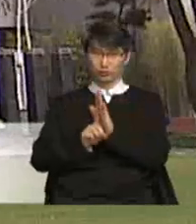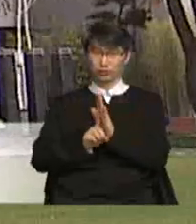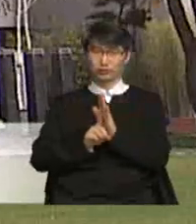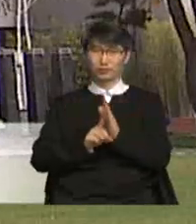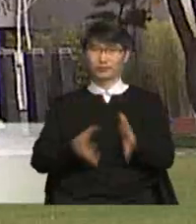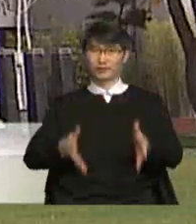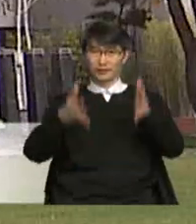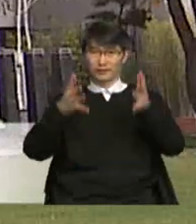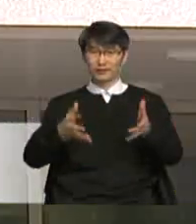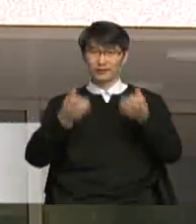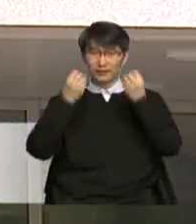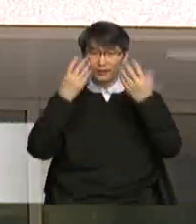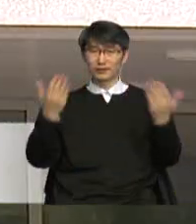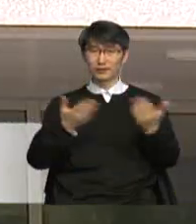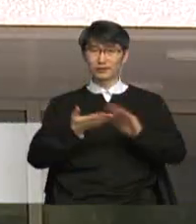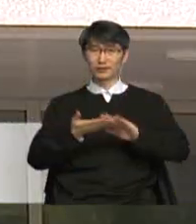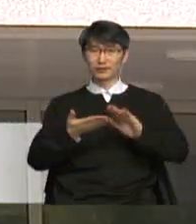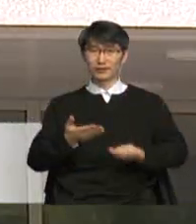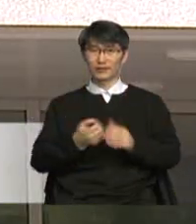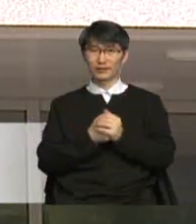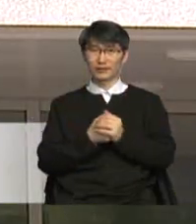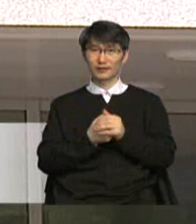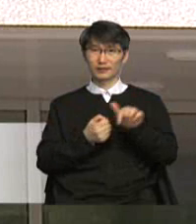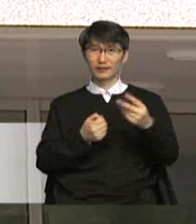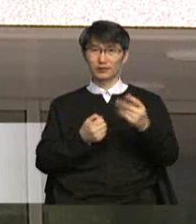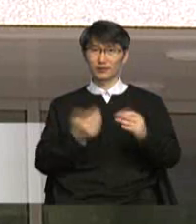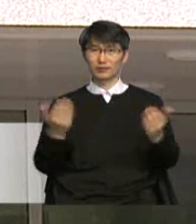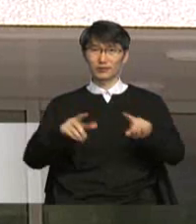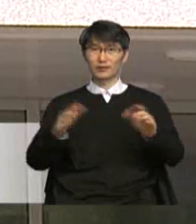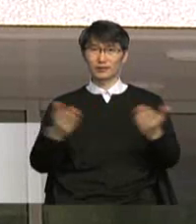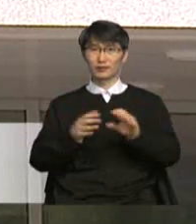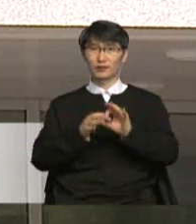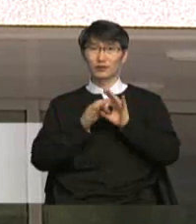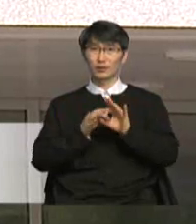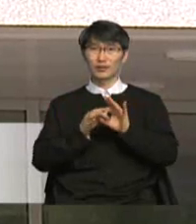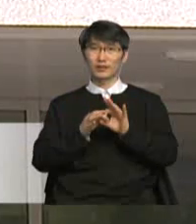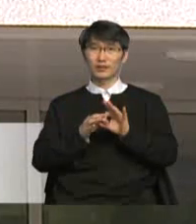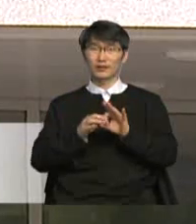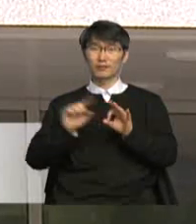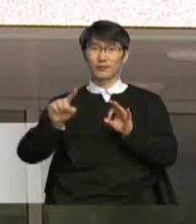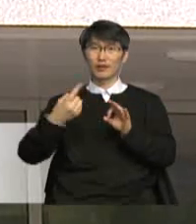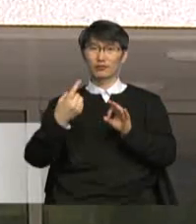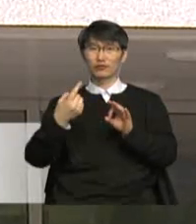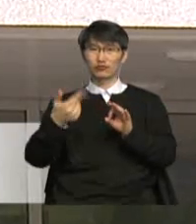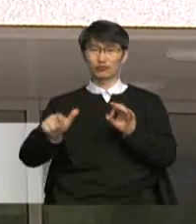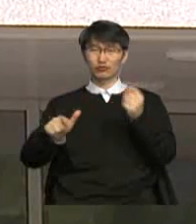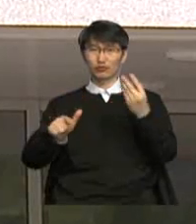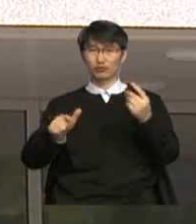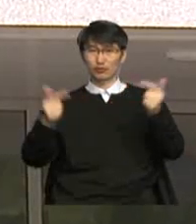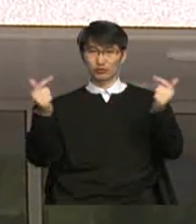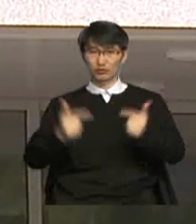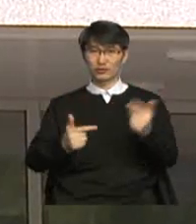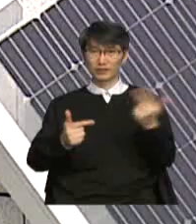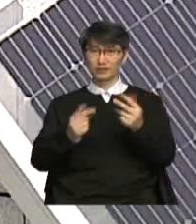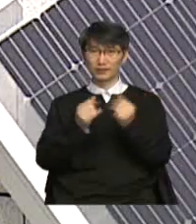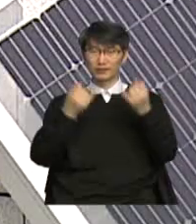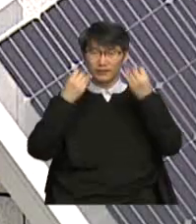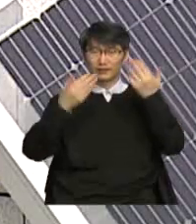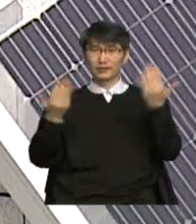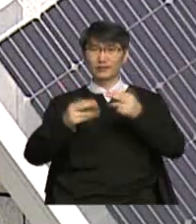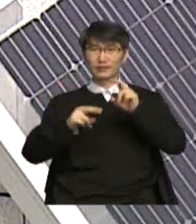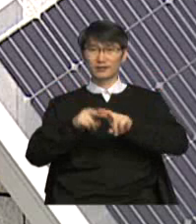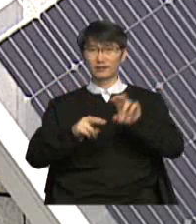등이 주요 사업으로 펼쳐집니다 1 강동구는 이번 사업으로 온실가스 106 톤을 감축하고 7천여 명의 새로운